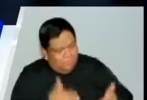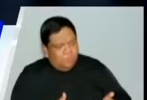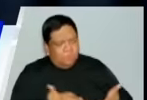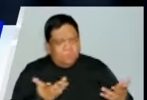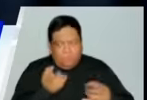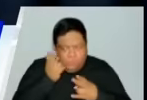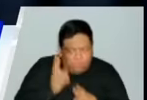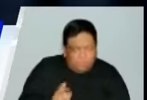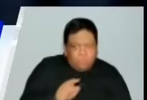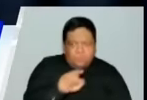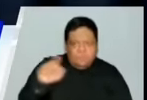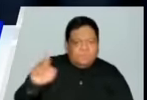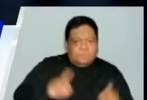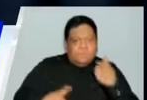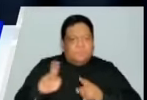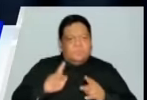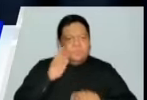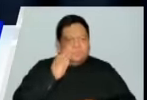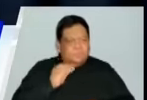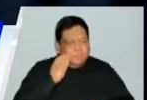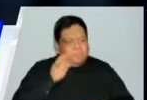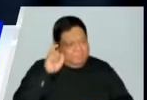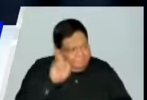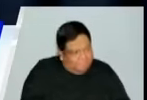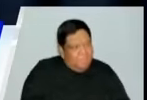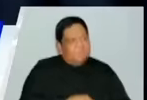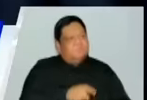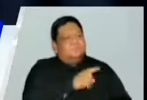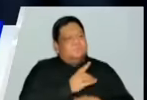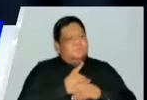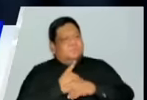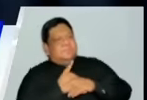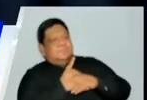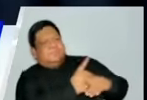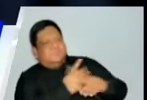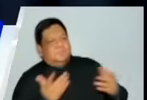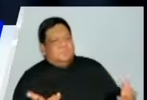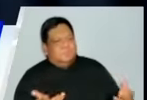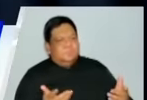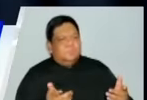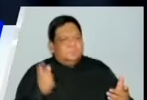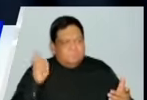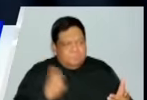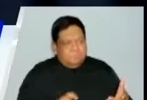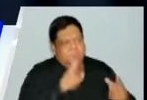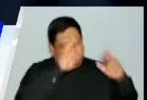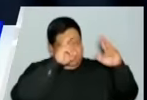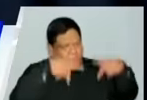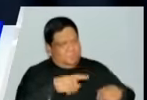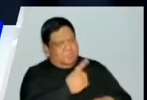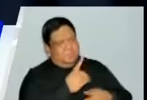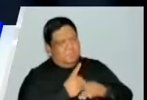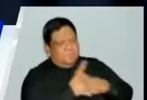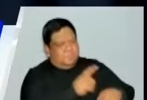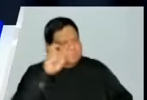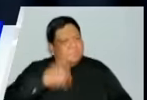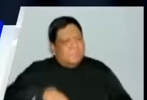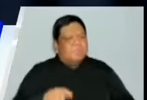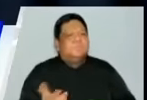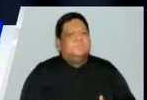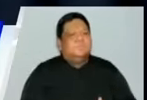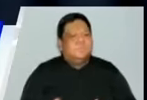at mamamayan na dapat dinedepensahan ng pangalawang pinakamataas na opisyal ng bansa, hindi